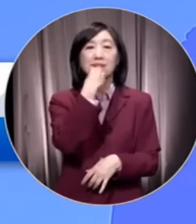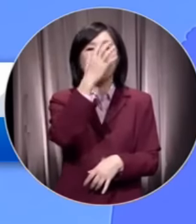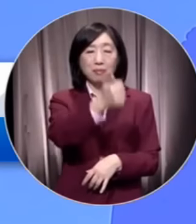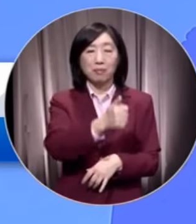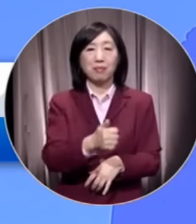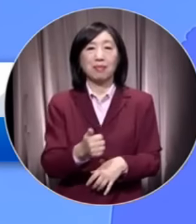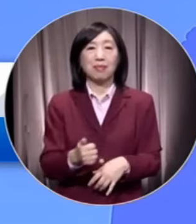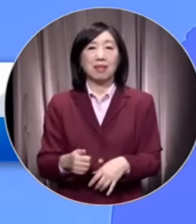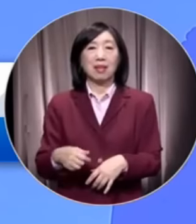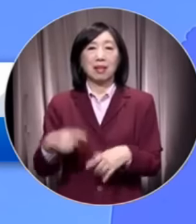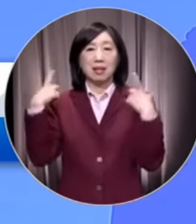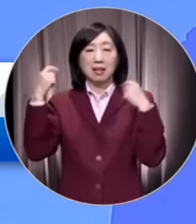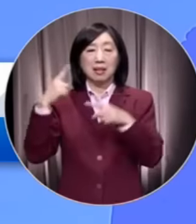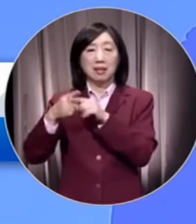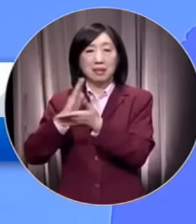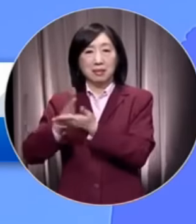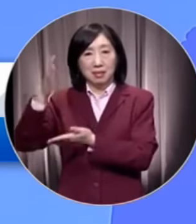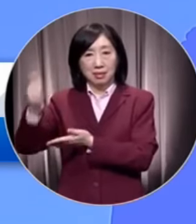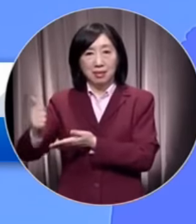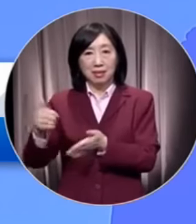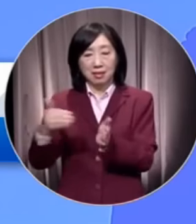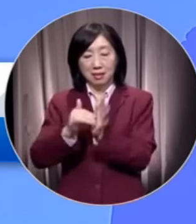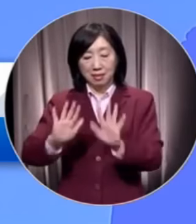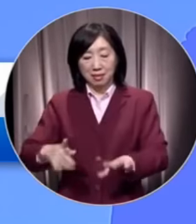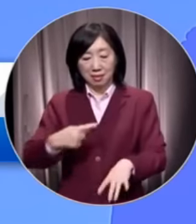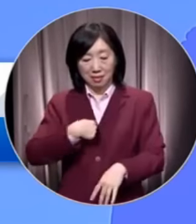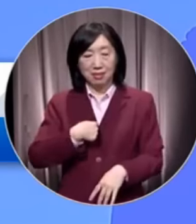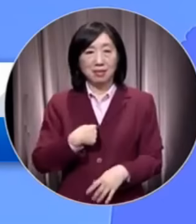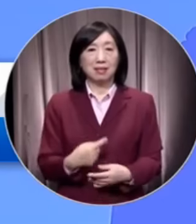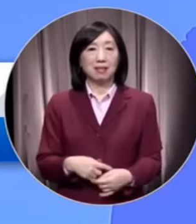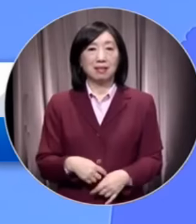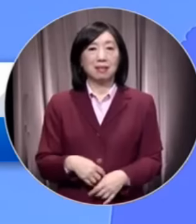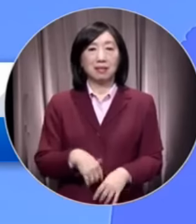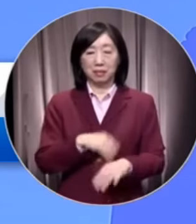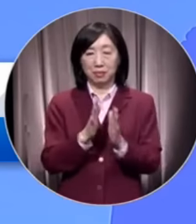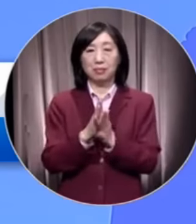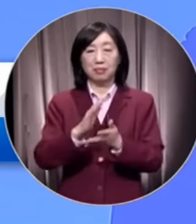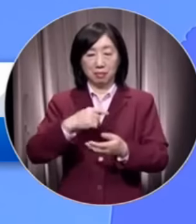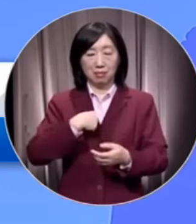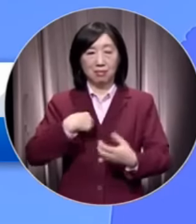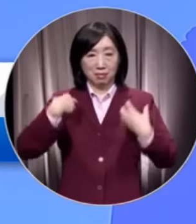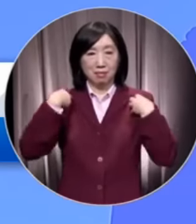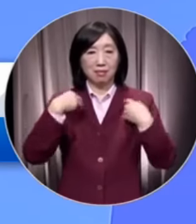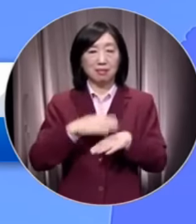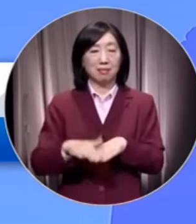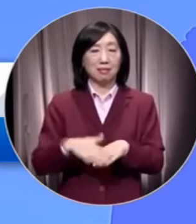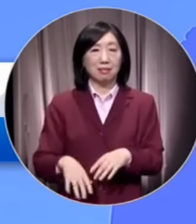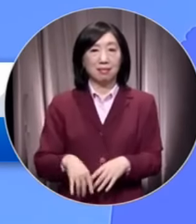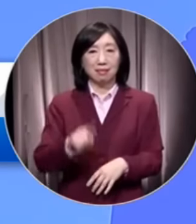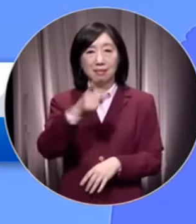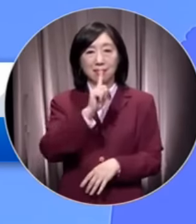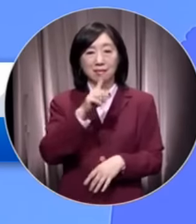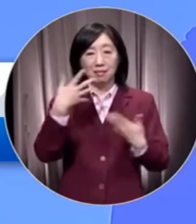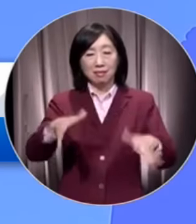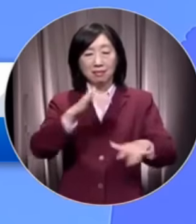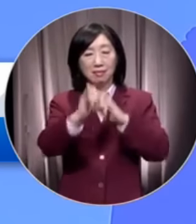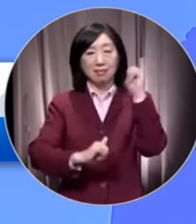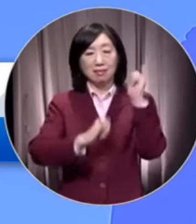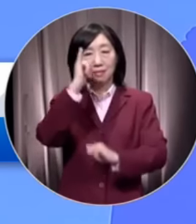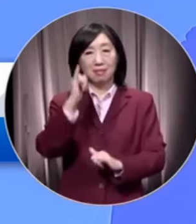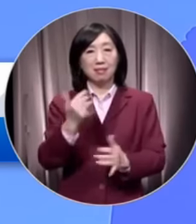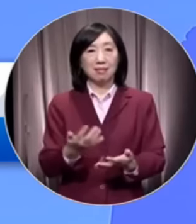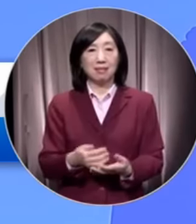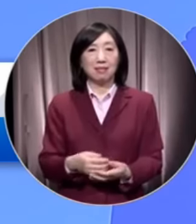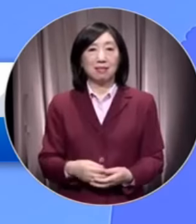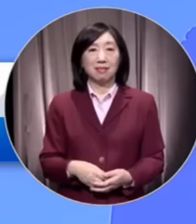宋楚瑜秘书长，一直走到今天朱立伦，我都必须承担。你们讲的很多的故事，我也都